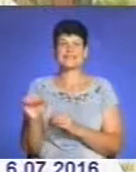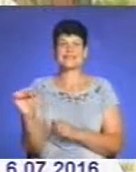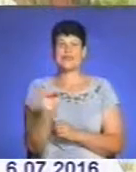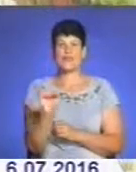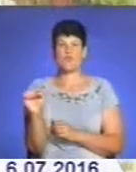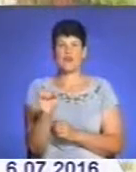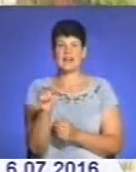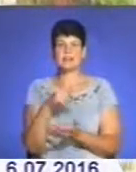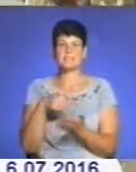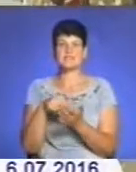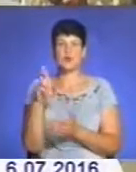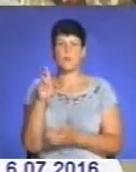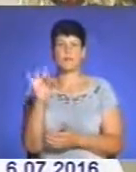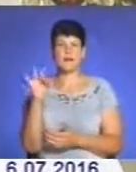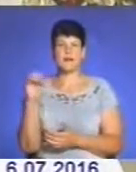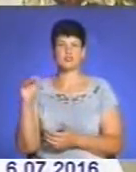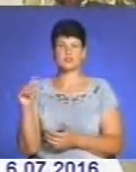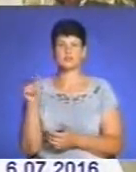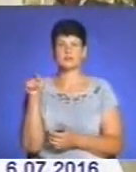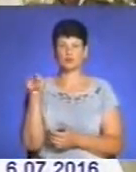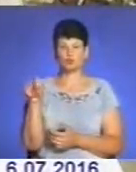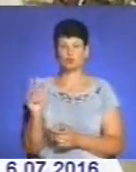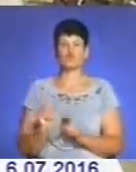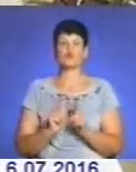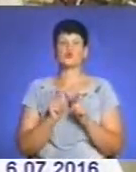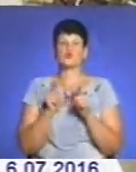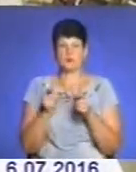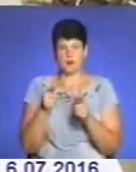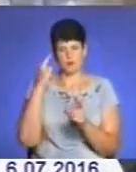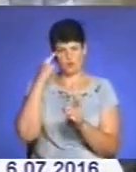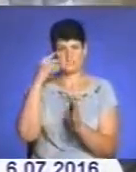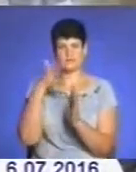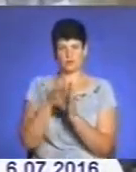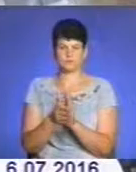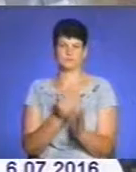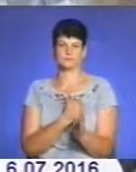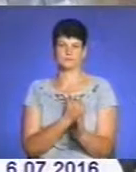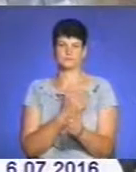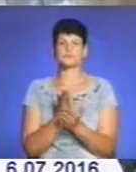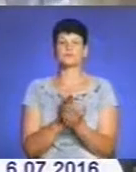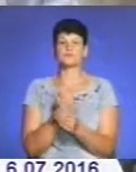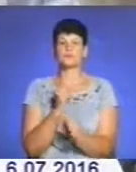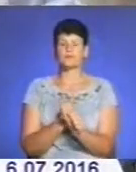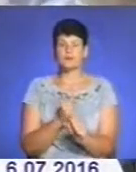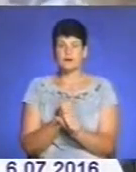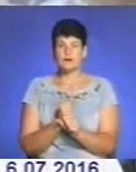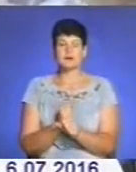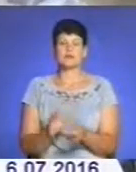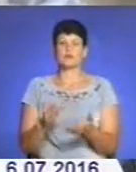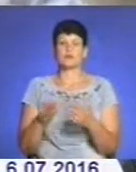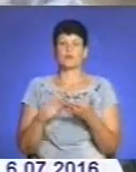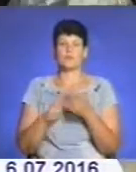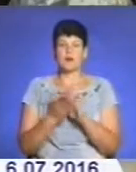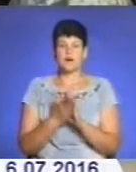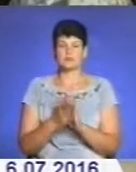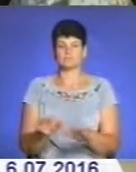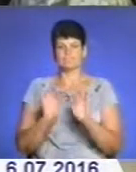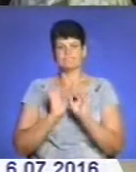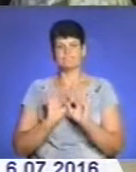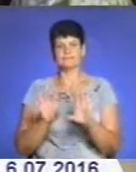Теребовлянський та місто Бережани. Тут до лав армії вступають свідомо та охоче. Сприяє цьому налагоджена комунікація, фахові